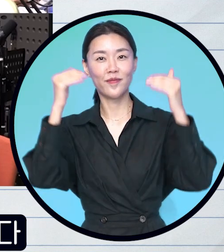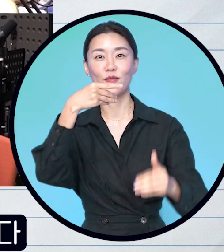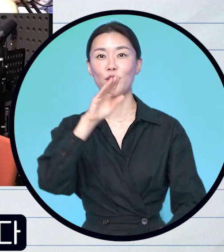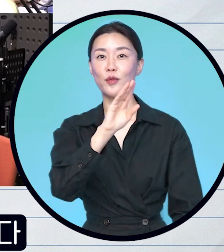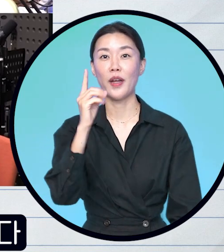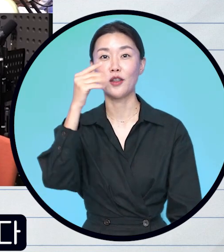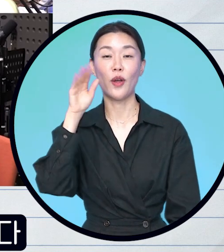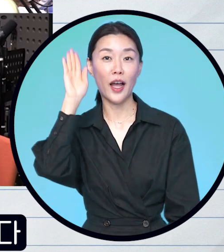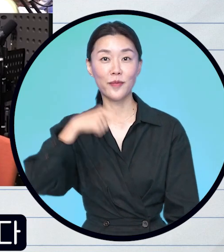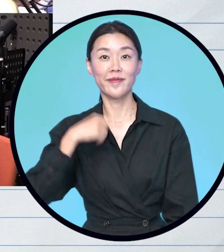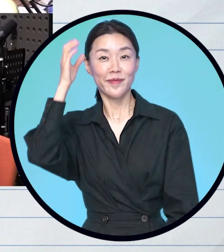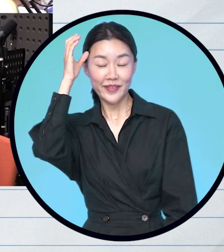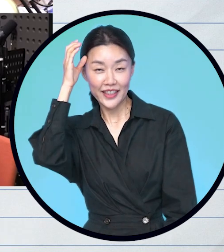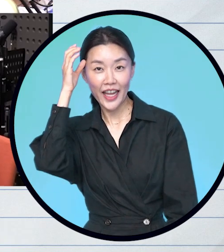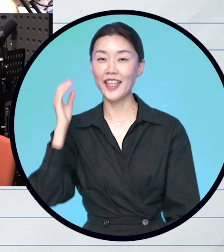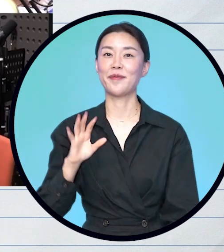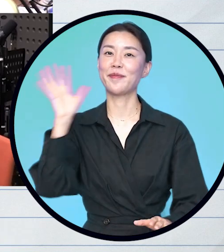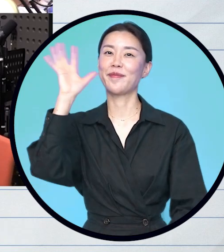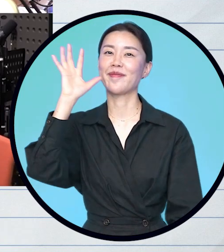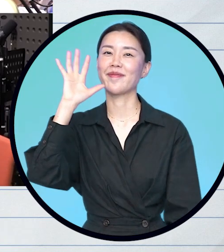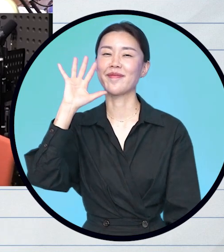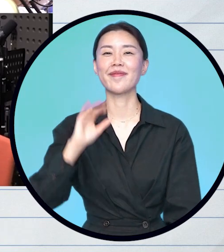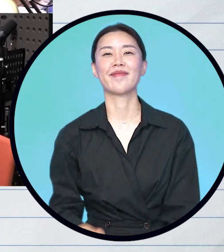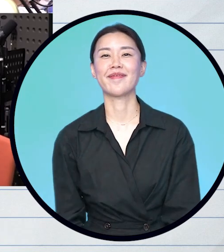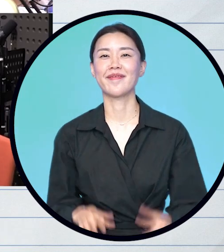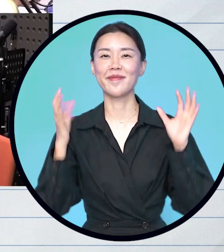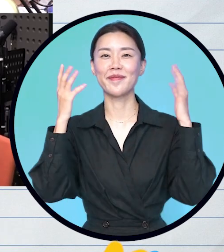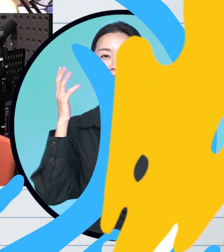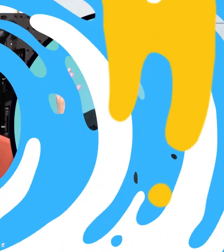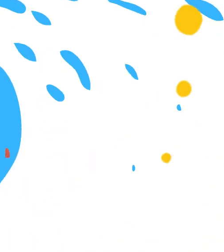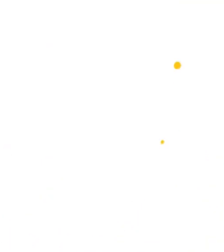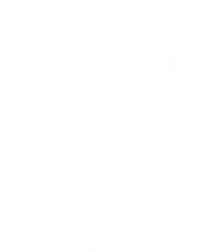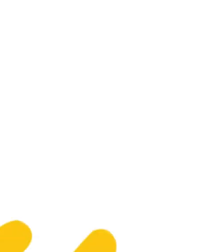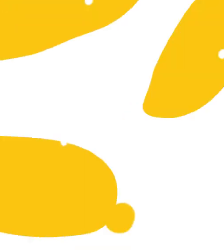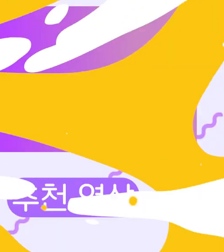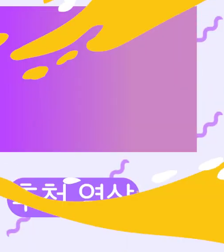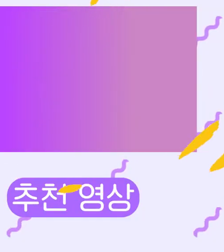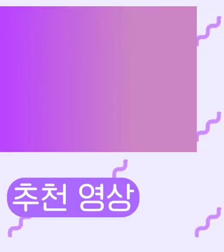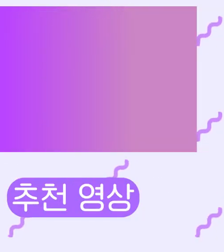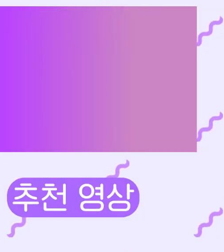앞으로도 한디가 기대하고 응원하겠습니다. 안녕히 가세요. 감사합니다. 감사합니다.